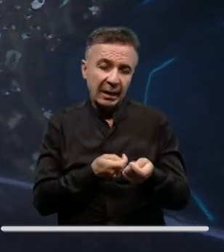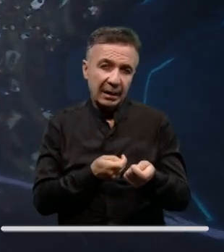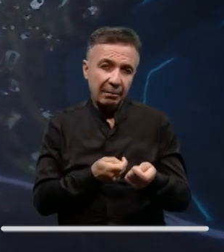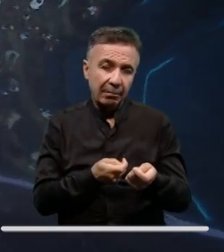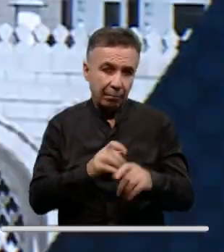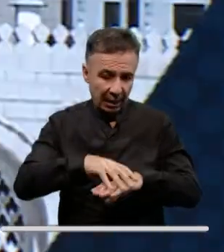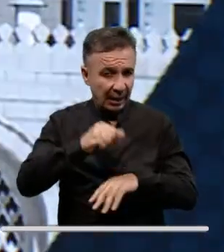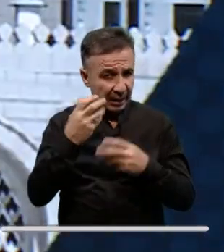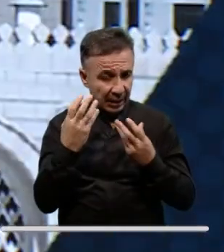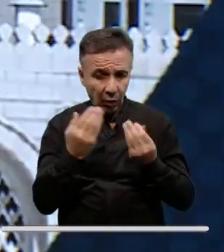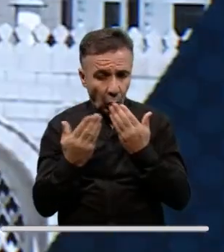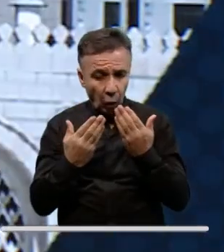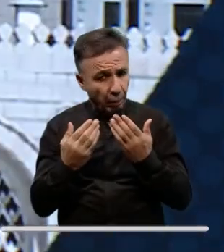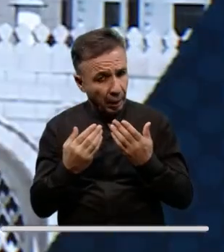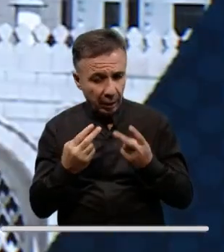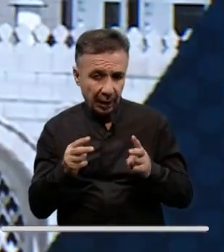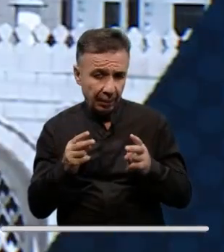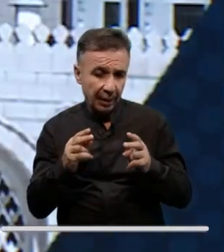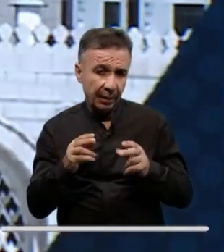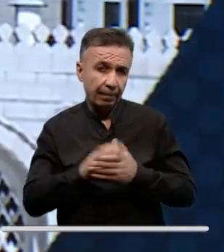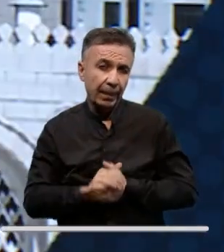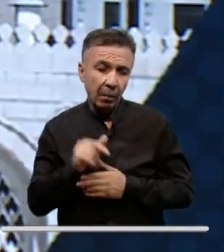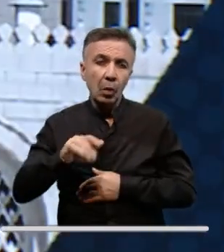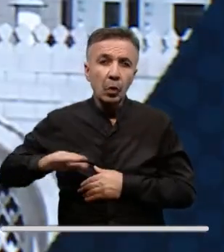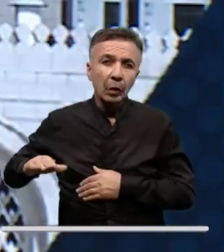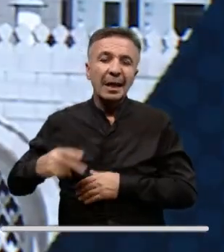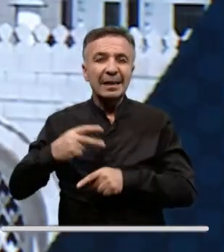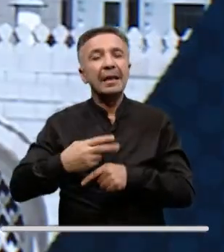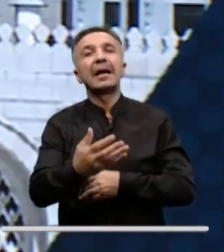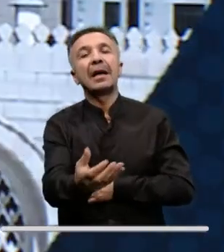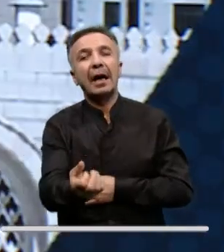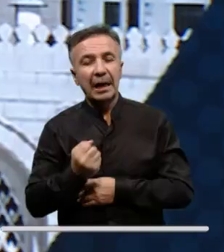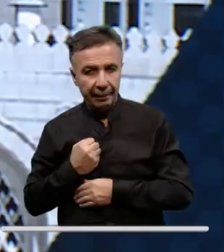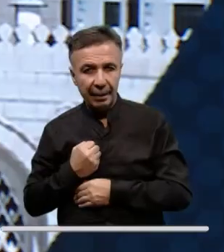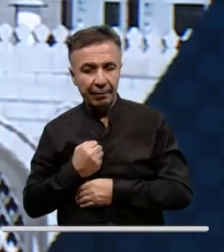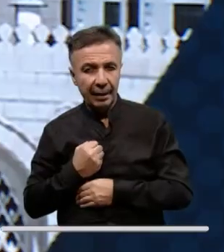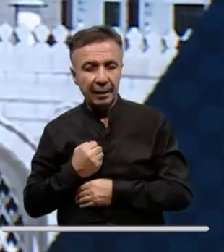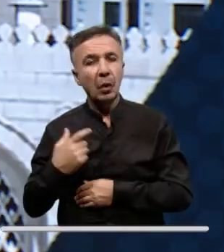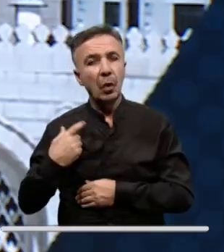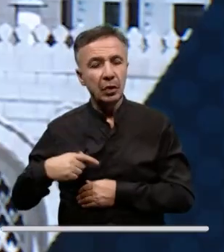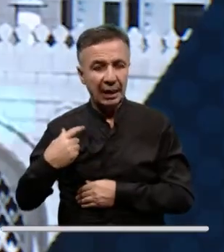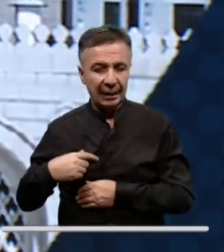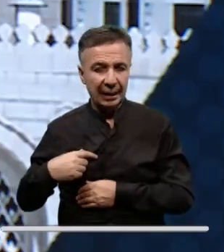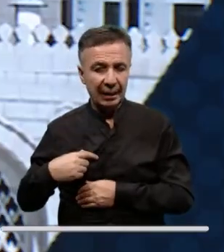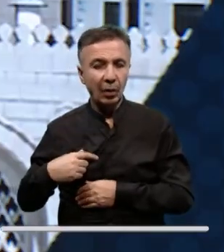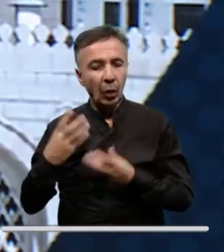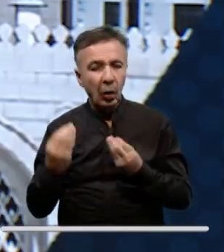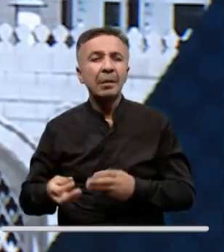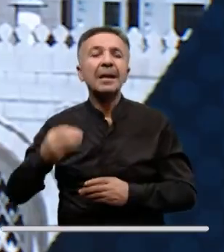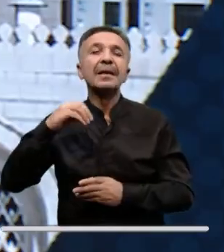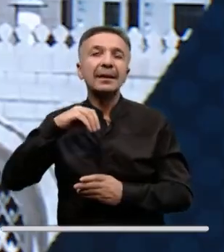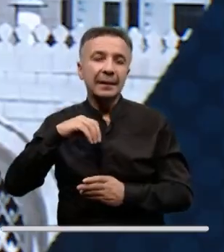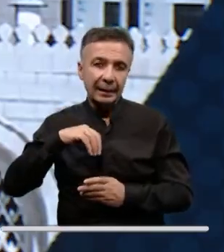okuyabilir Eee Bu çocukların zekat alabilecek nitelikte olabilmesi için ya